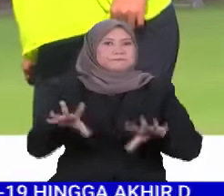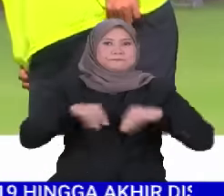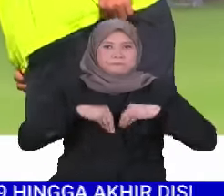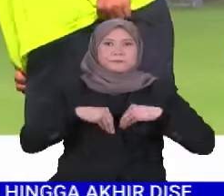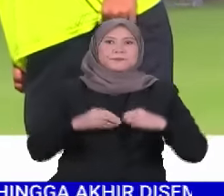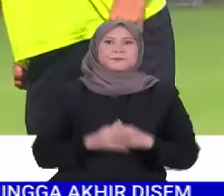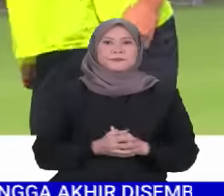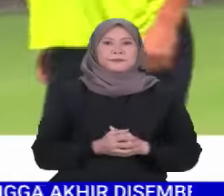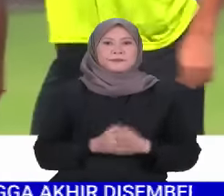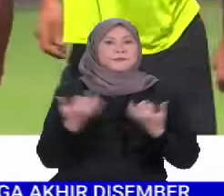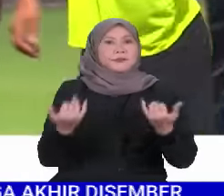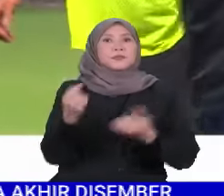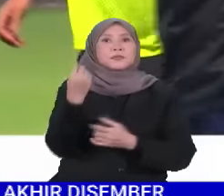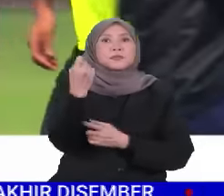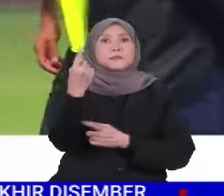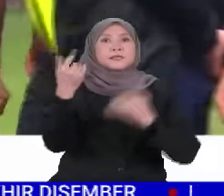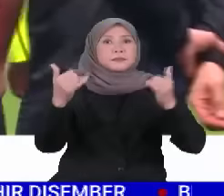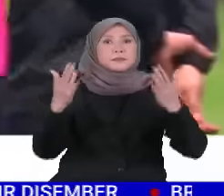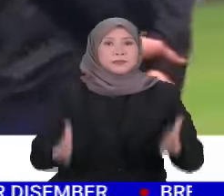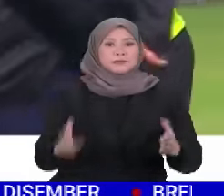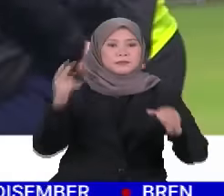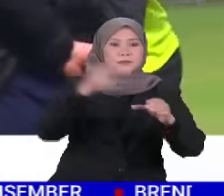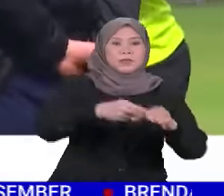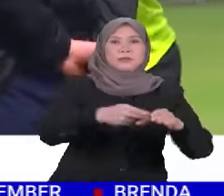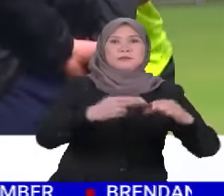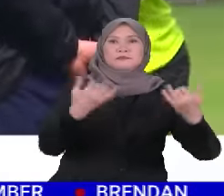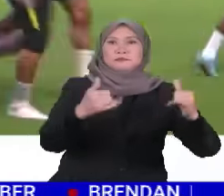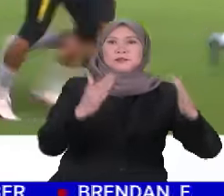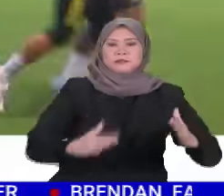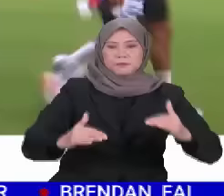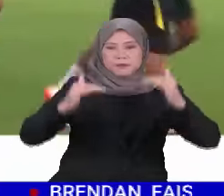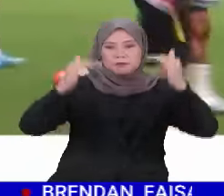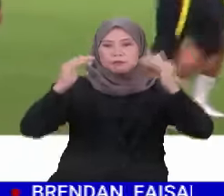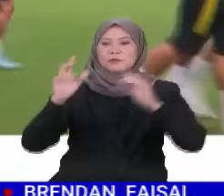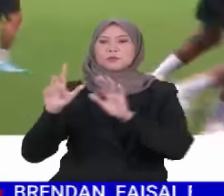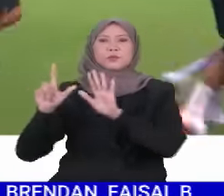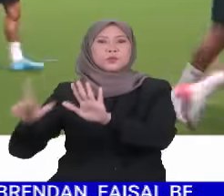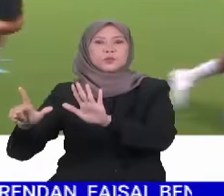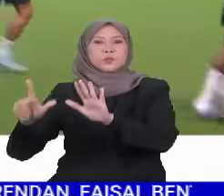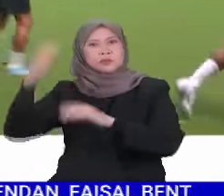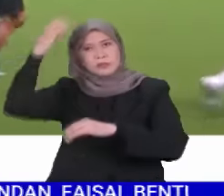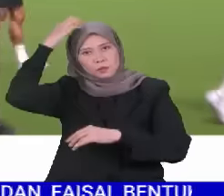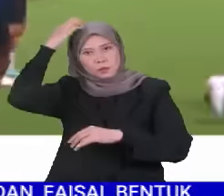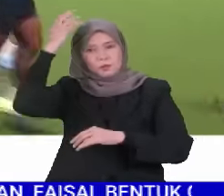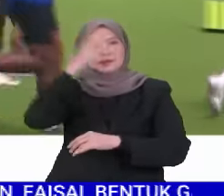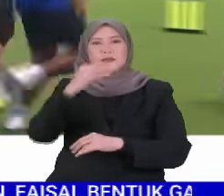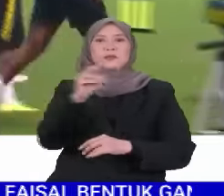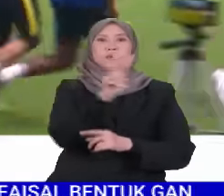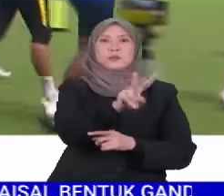utamanya bagi 11 pemain lagi akan minta secara bertingkat termasuk 7 pemain slogo